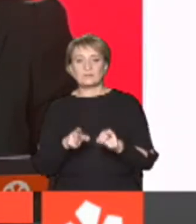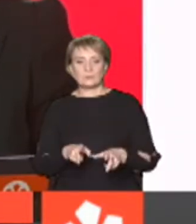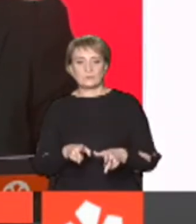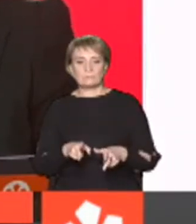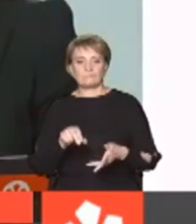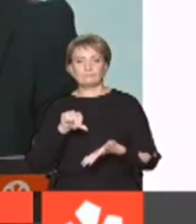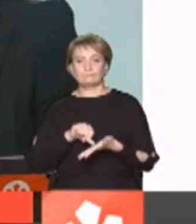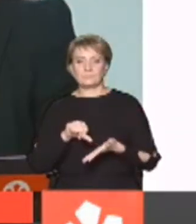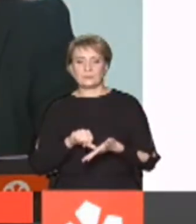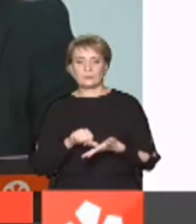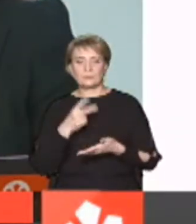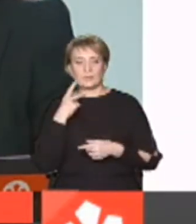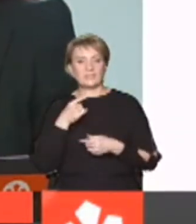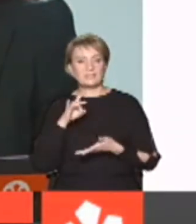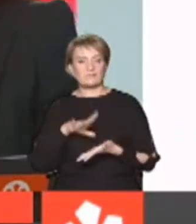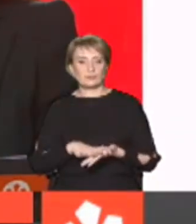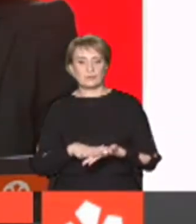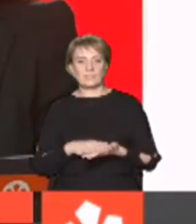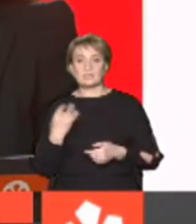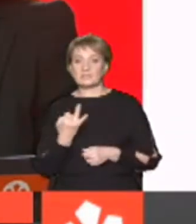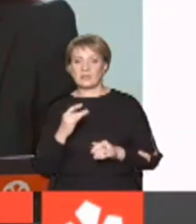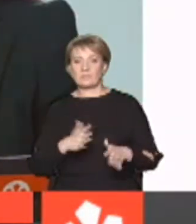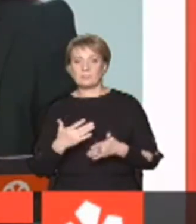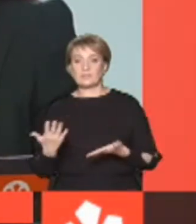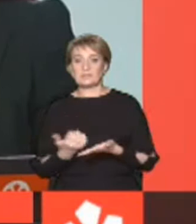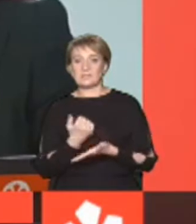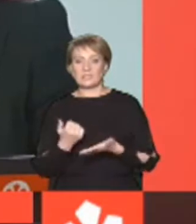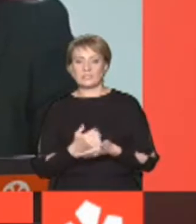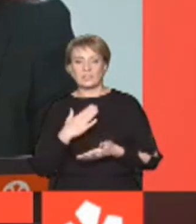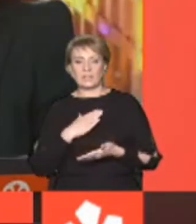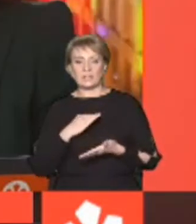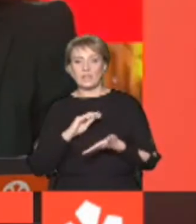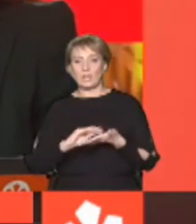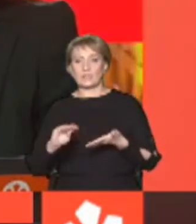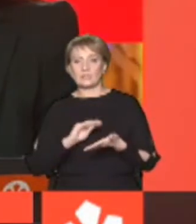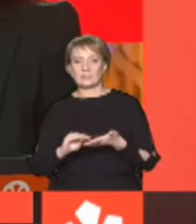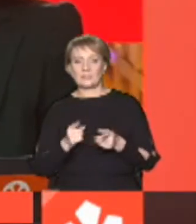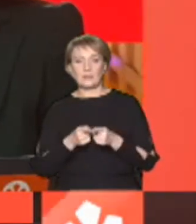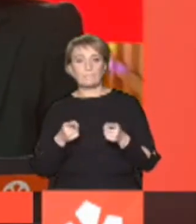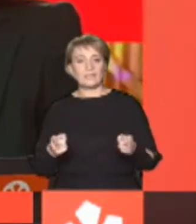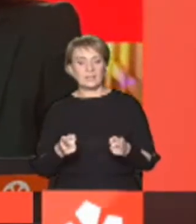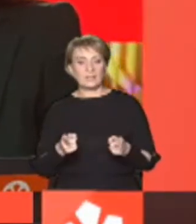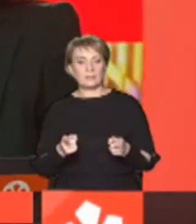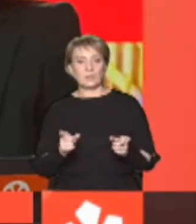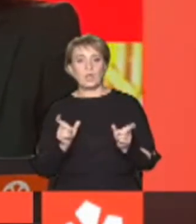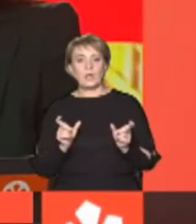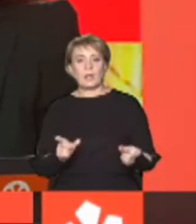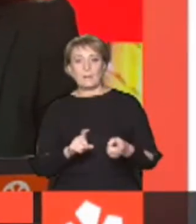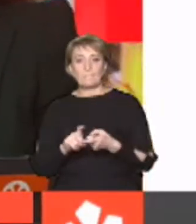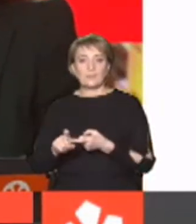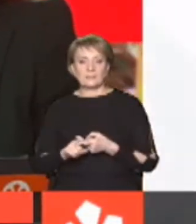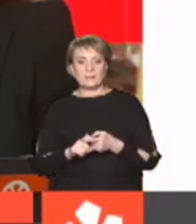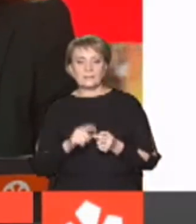завжди. Ще є один цікавий момент. Знайшли наші редактори, хочемо почути вашу думку, що от період пандемії пасивне